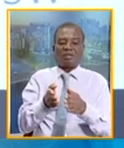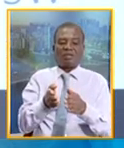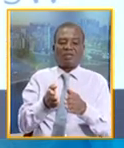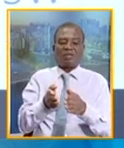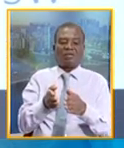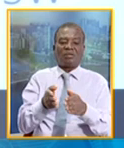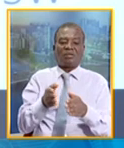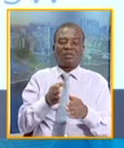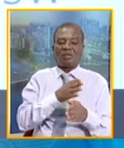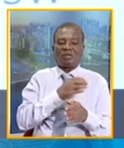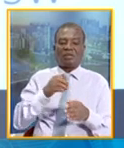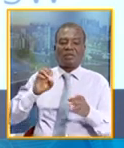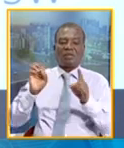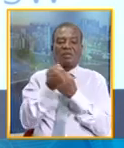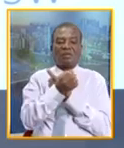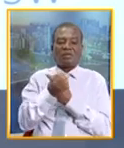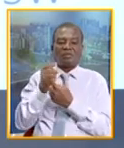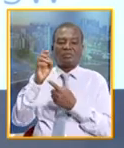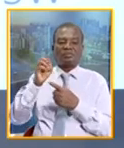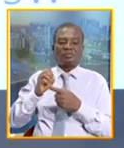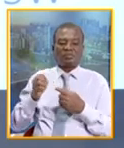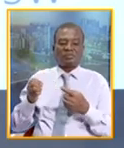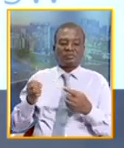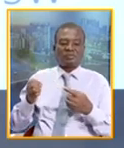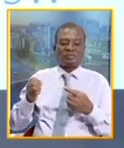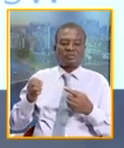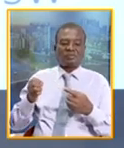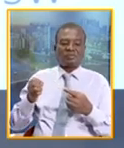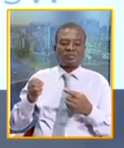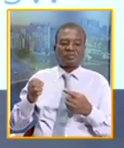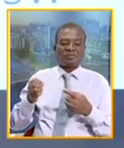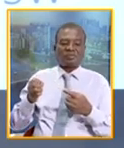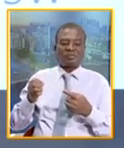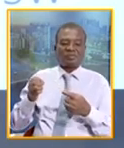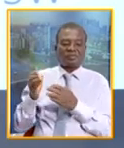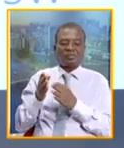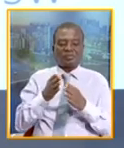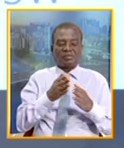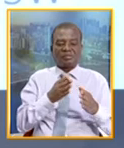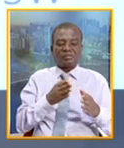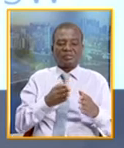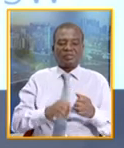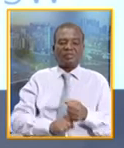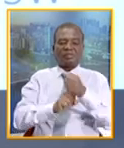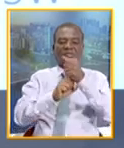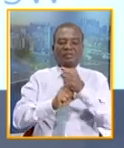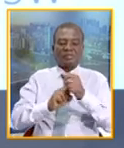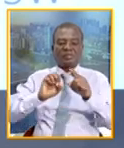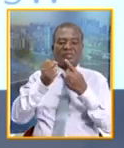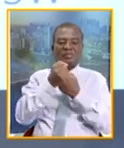Tout d'abord, éviter de replier les mesures et de retirer le soutien sans